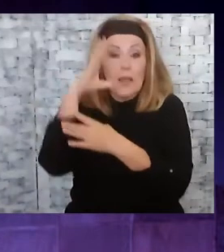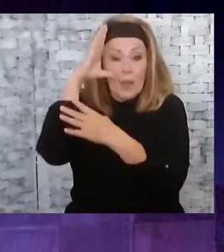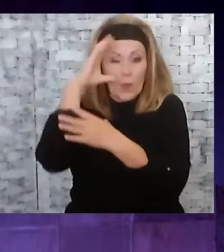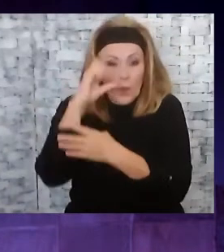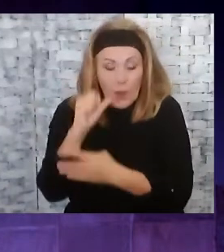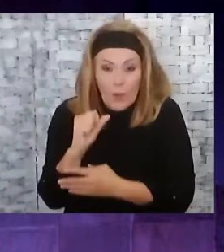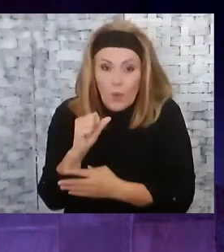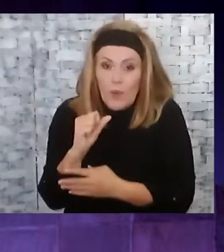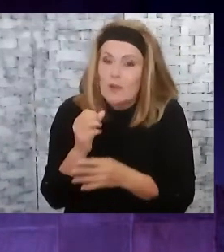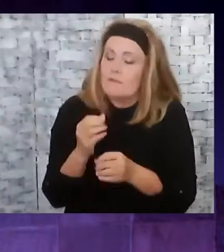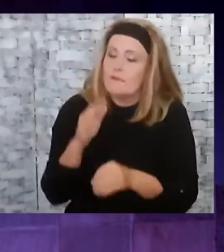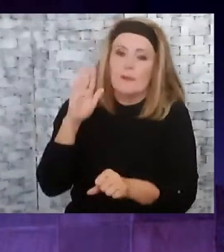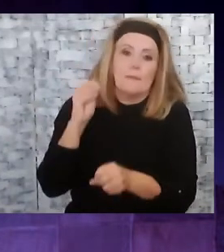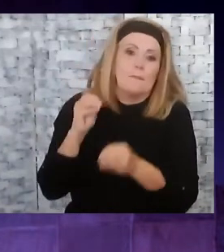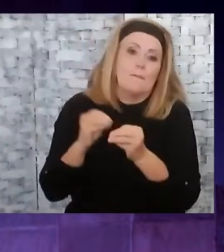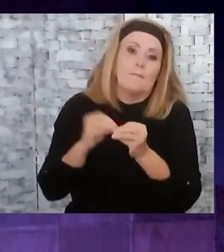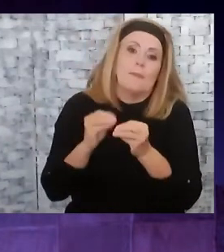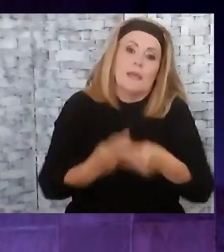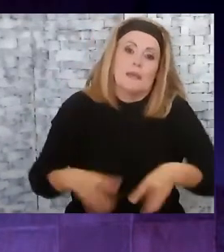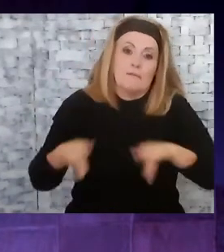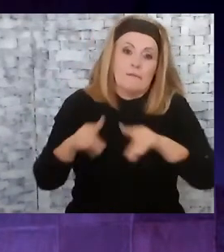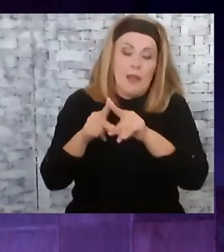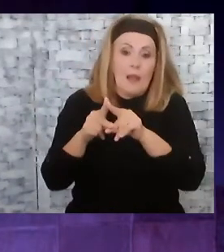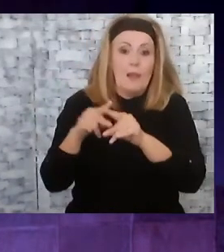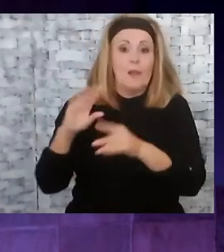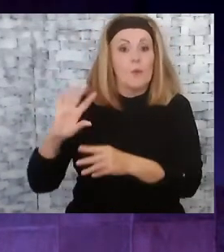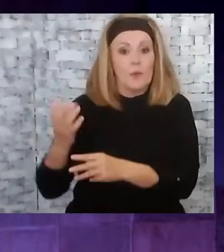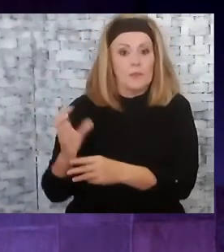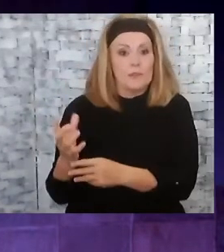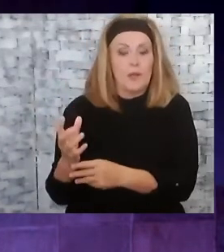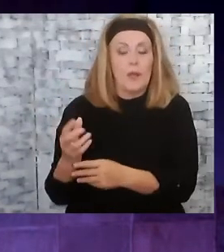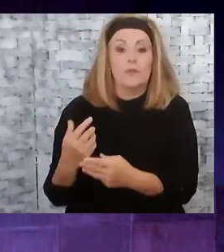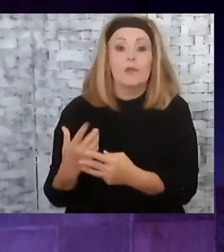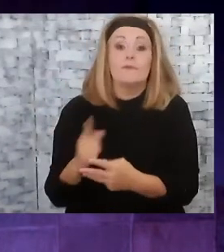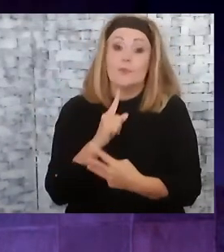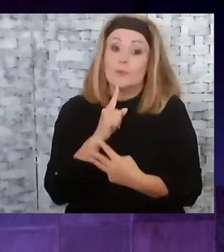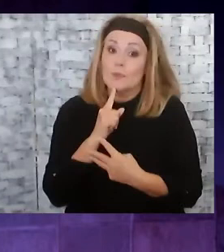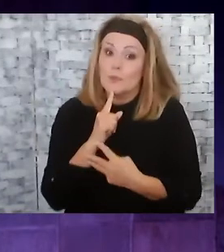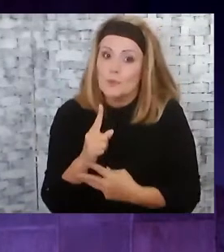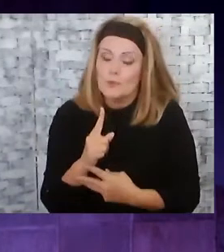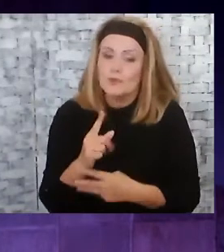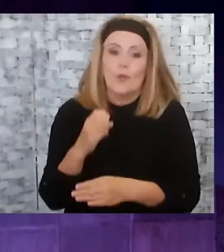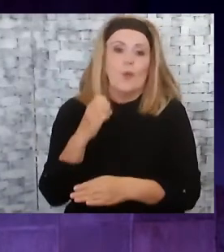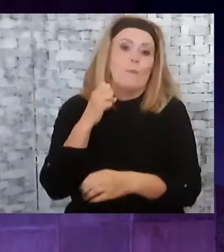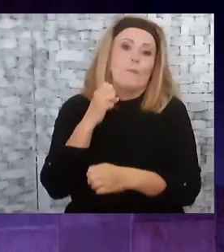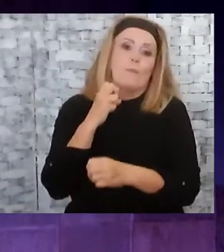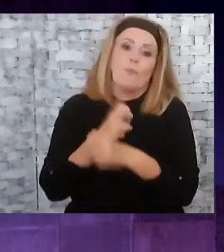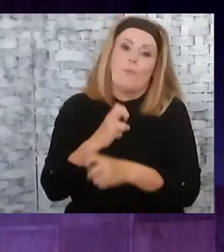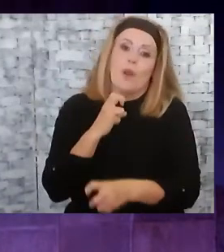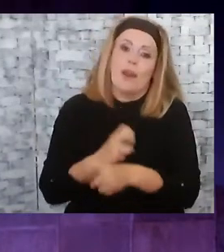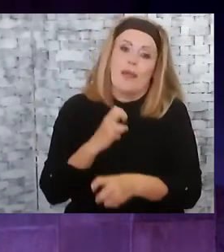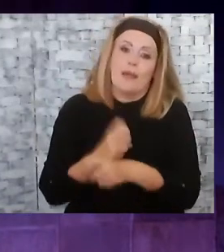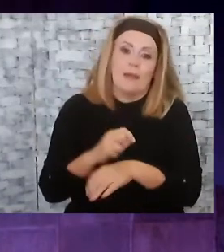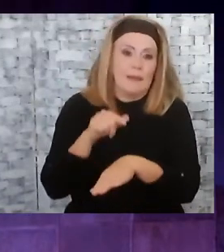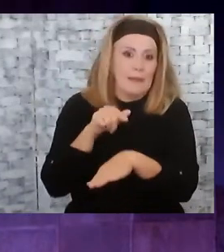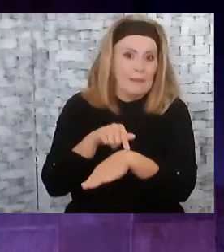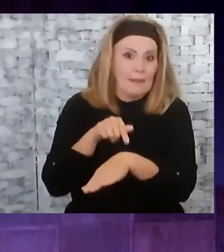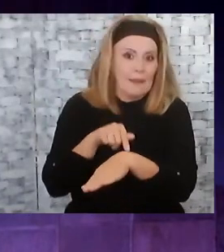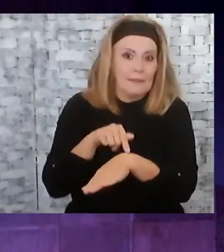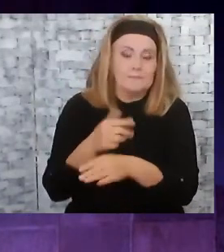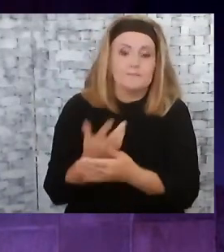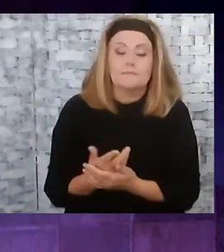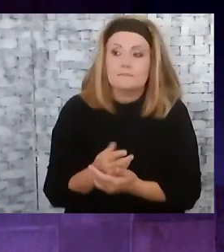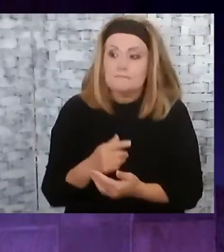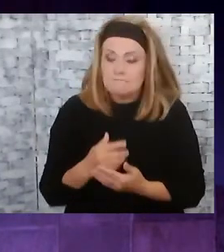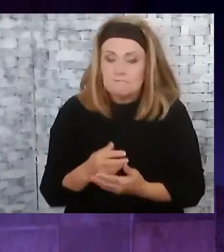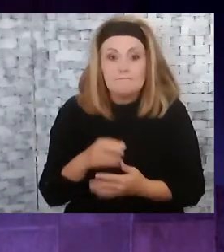goud, word in moeilike tye beproef. En ek wil jou gaan uitnooi om met hierdie gedagte een bietjie te luister